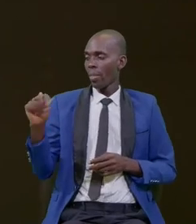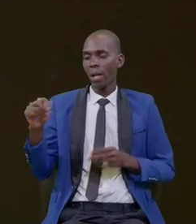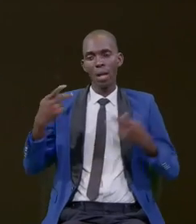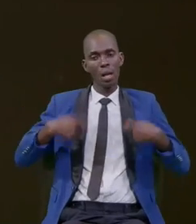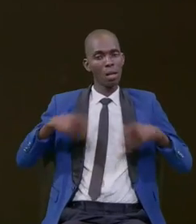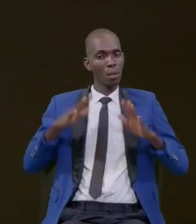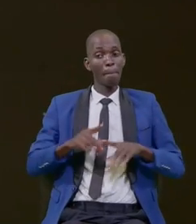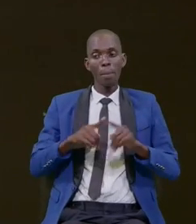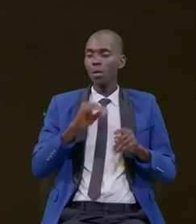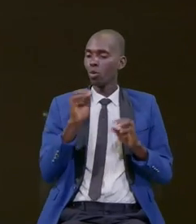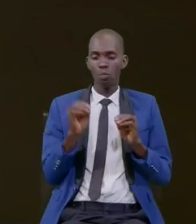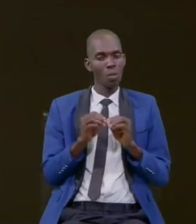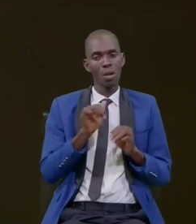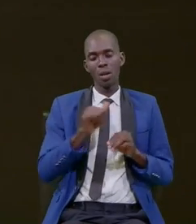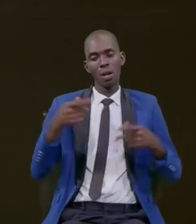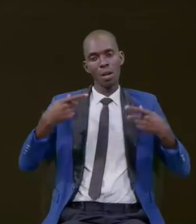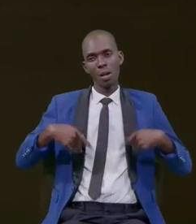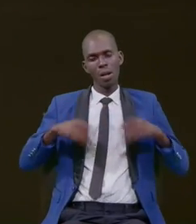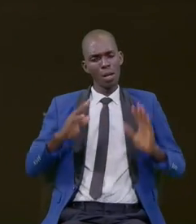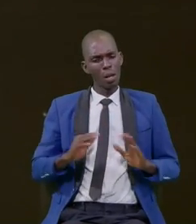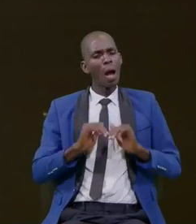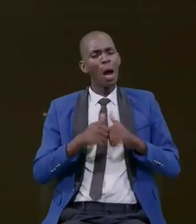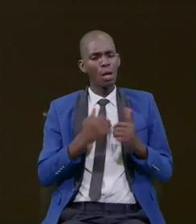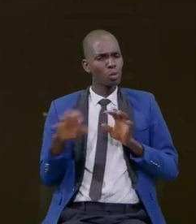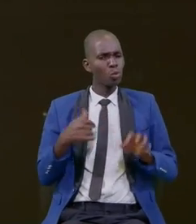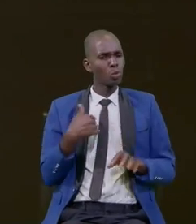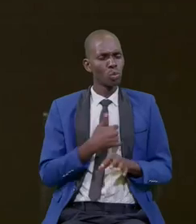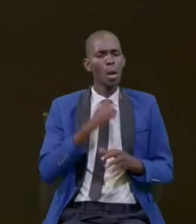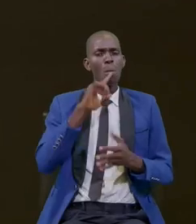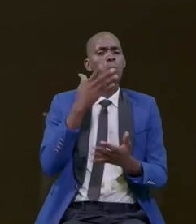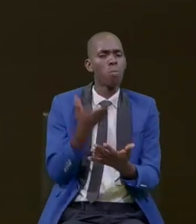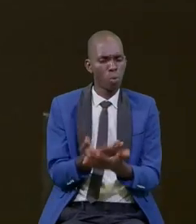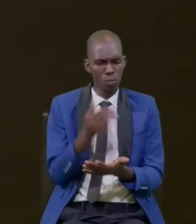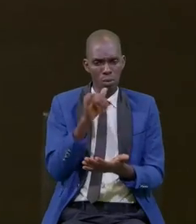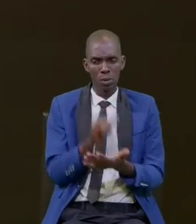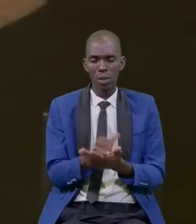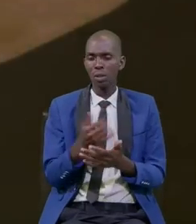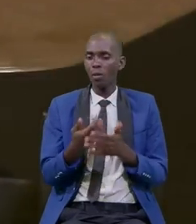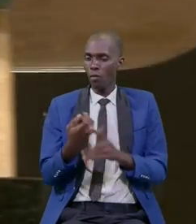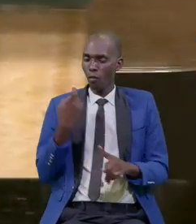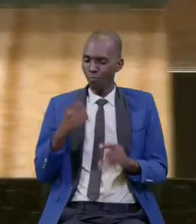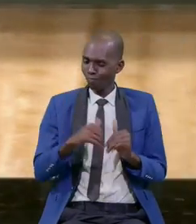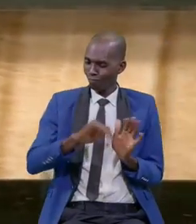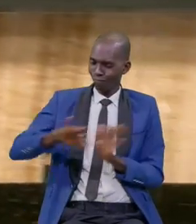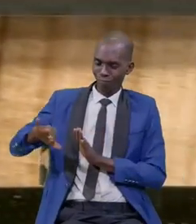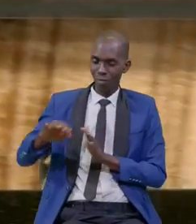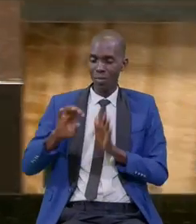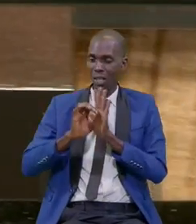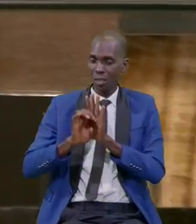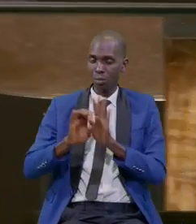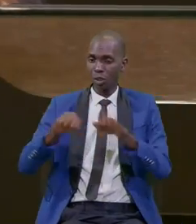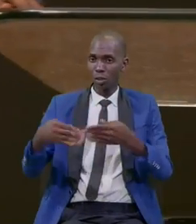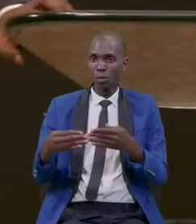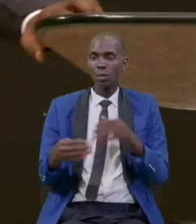prostitution. Comment le savons-nous? À part ces exemples que je vous ai donnés, on savait